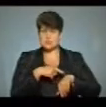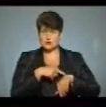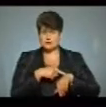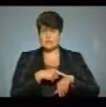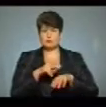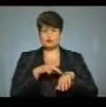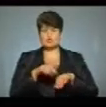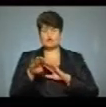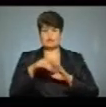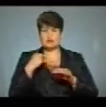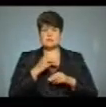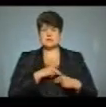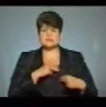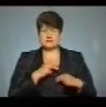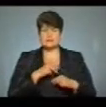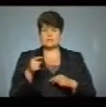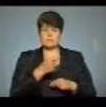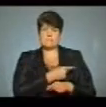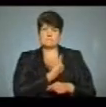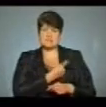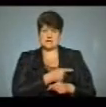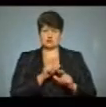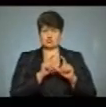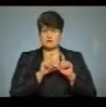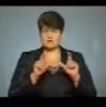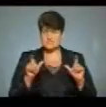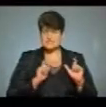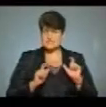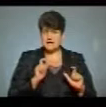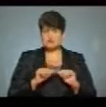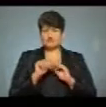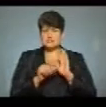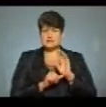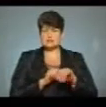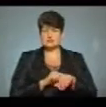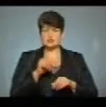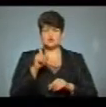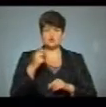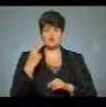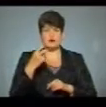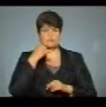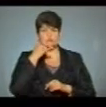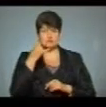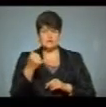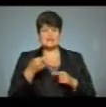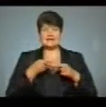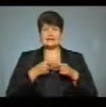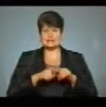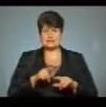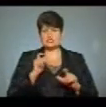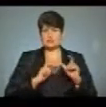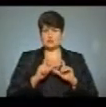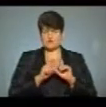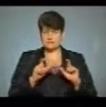поліцію викликали працівники Тернопільського медичного університету, о 16-й годині на лінію 102 подзвонили працівники технічного